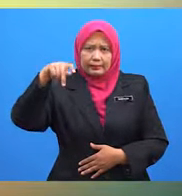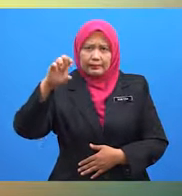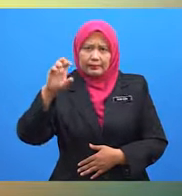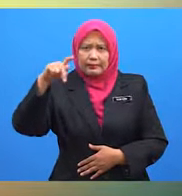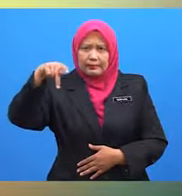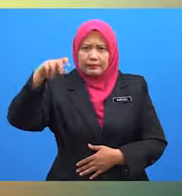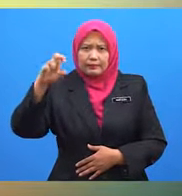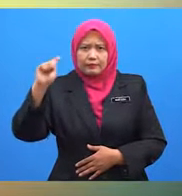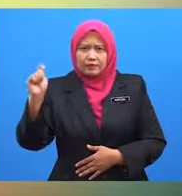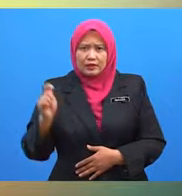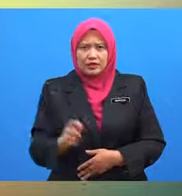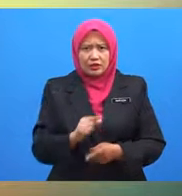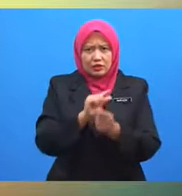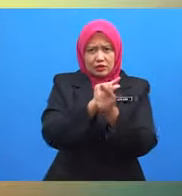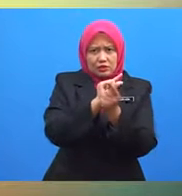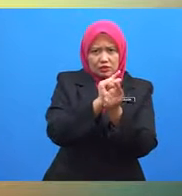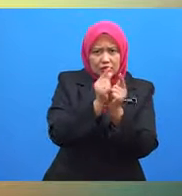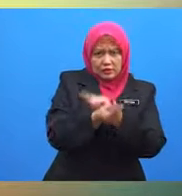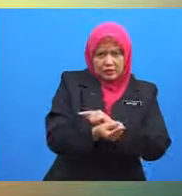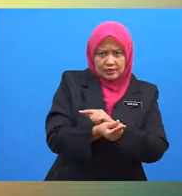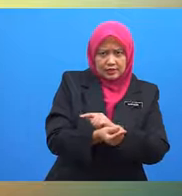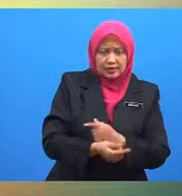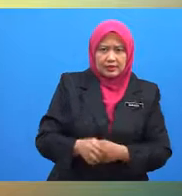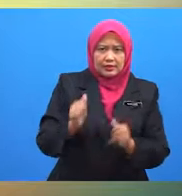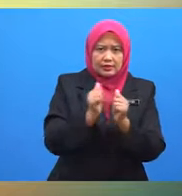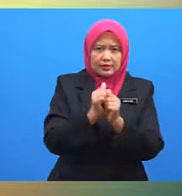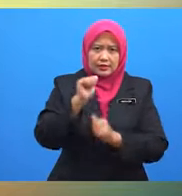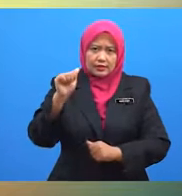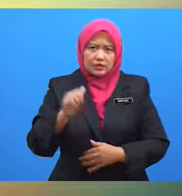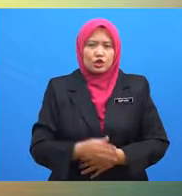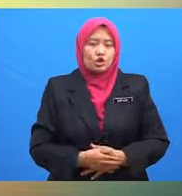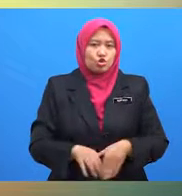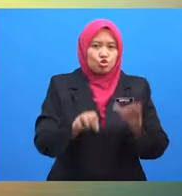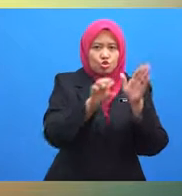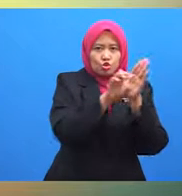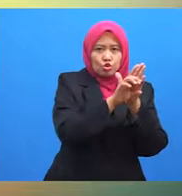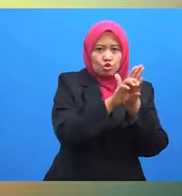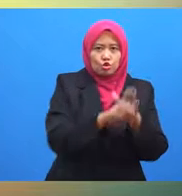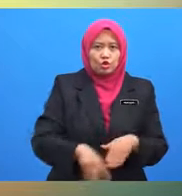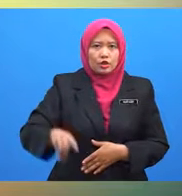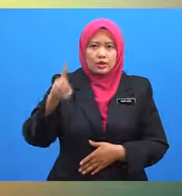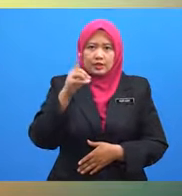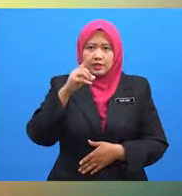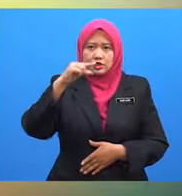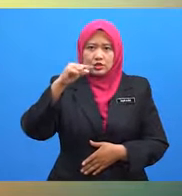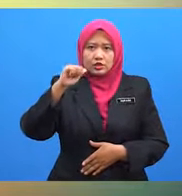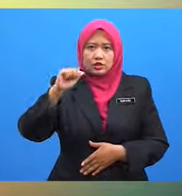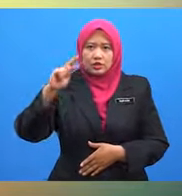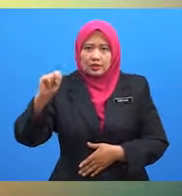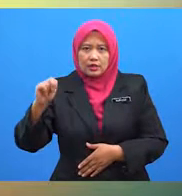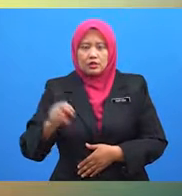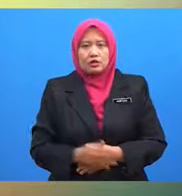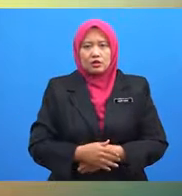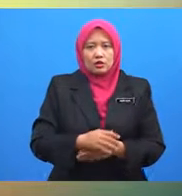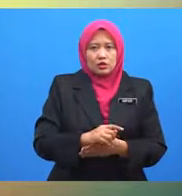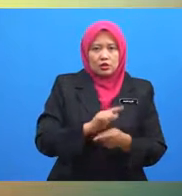Contohnya, dengan atau dangan, dengan. Dan lapas